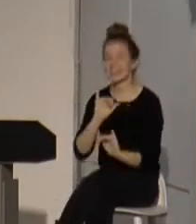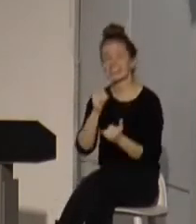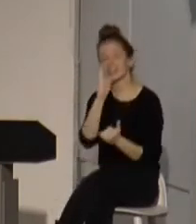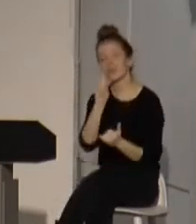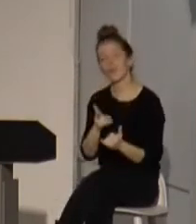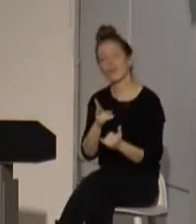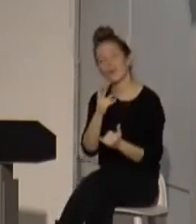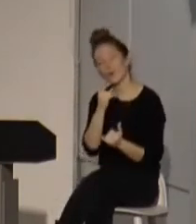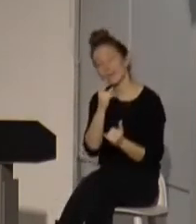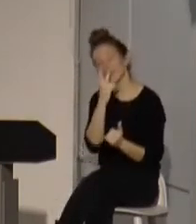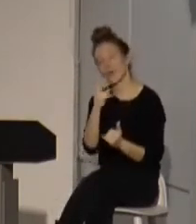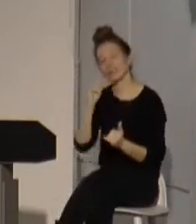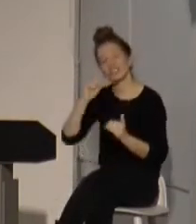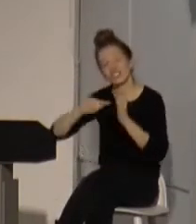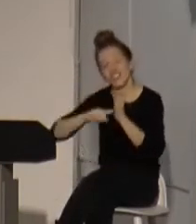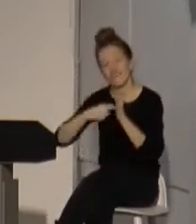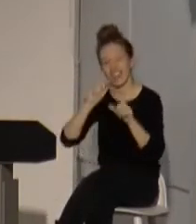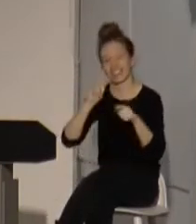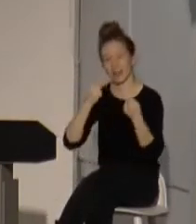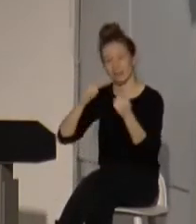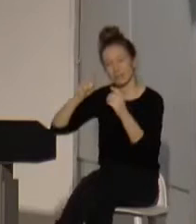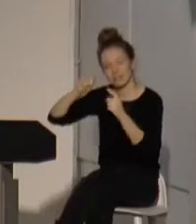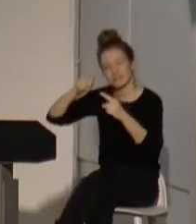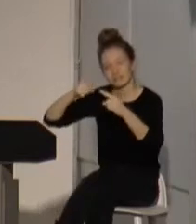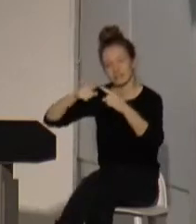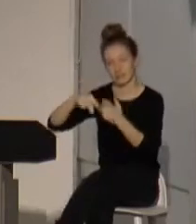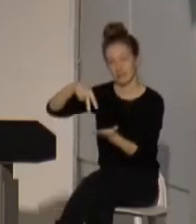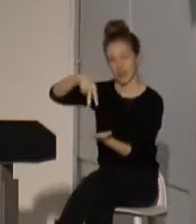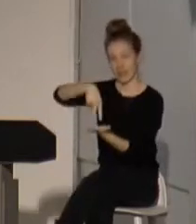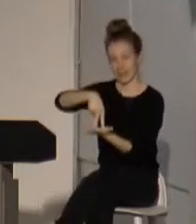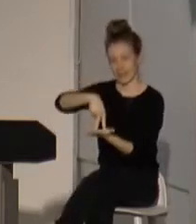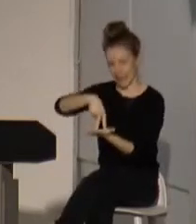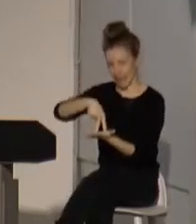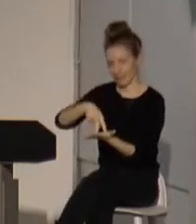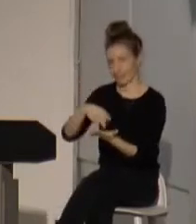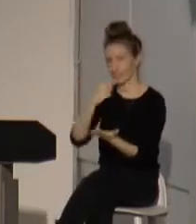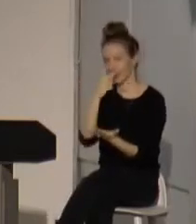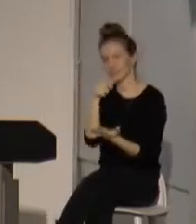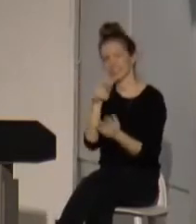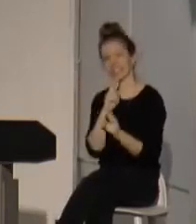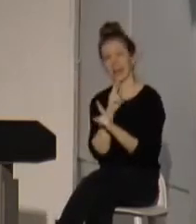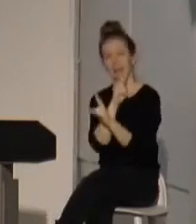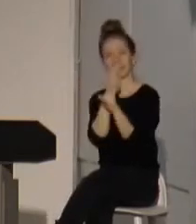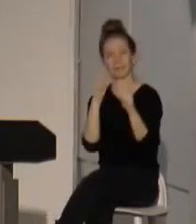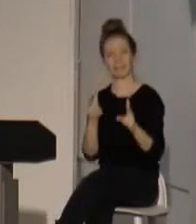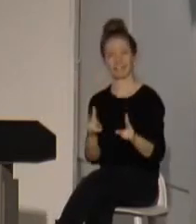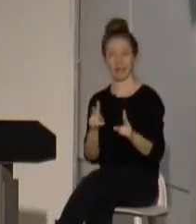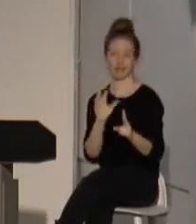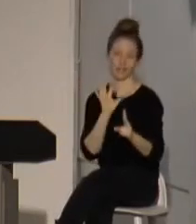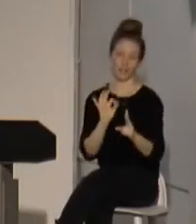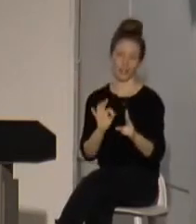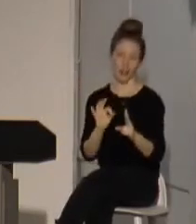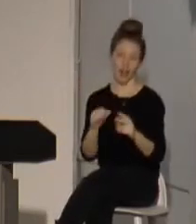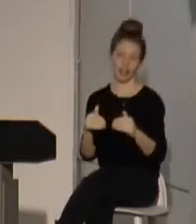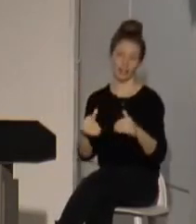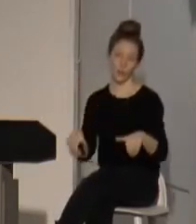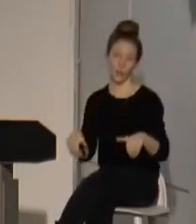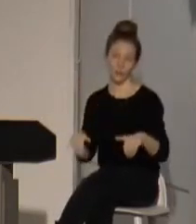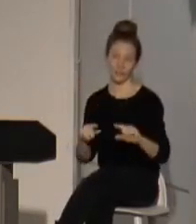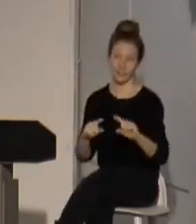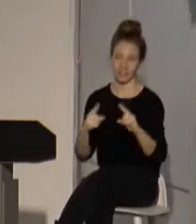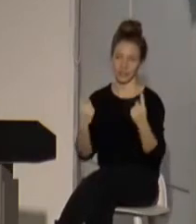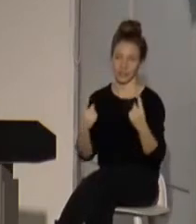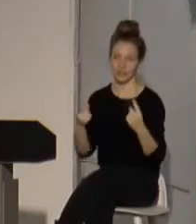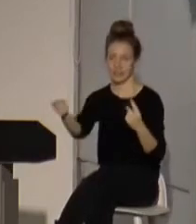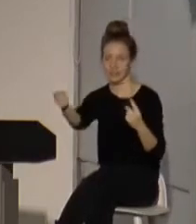השאיפה התרבותית לכוון לשם, לראות בזה את הפתרון של הנכות לשונות.